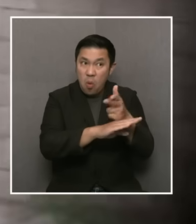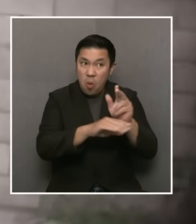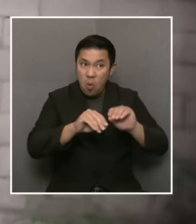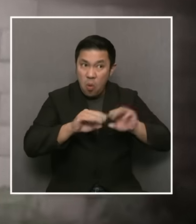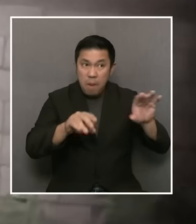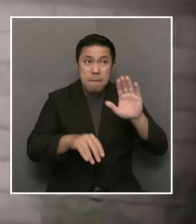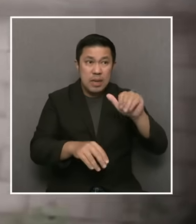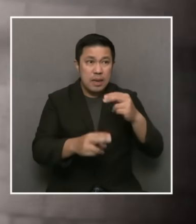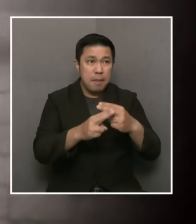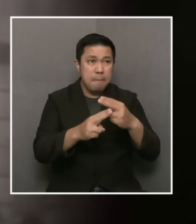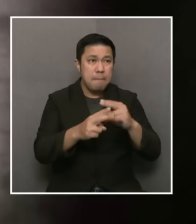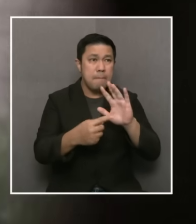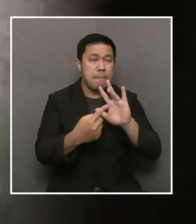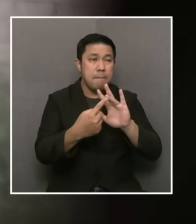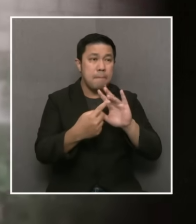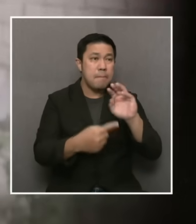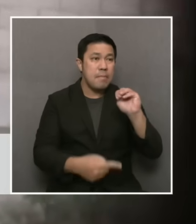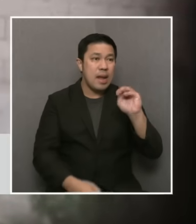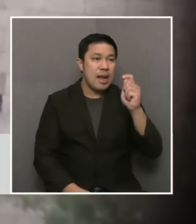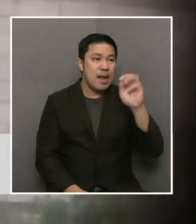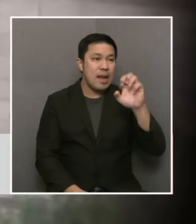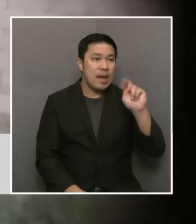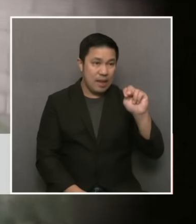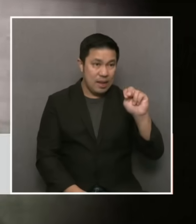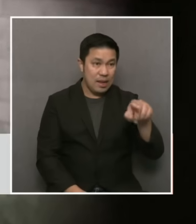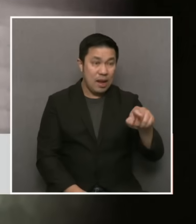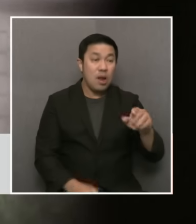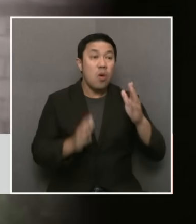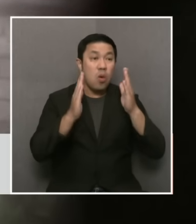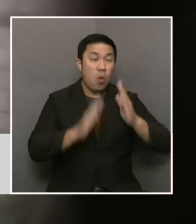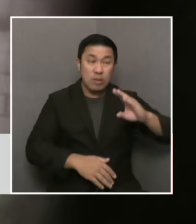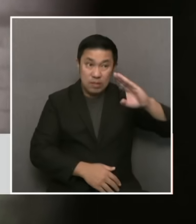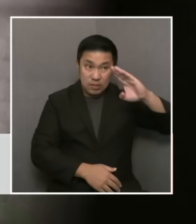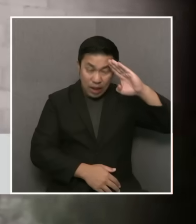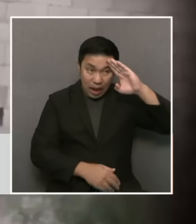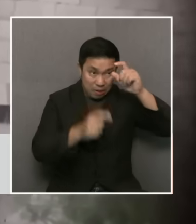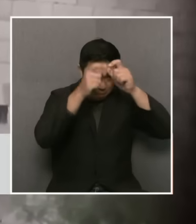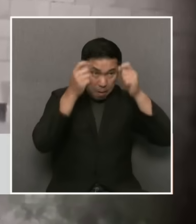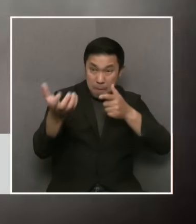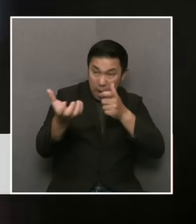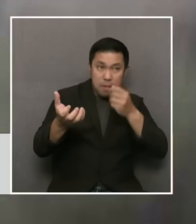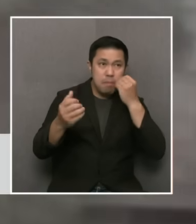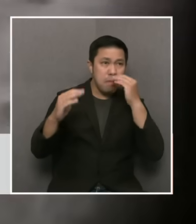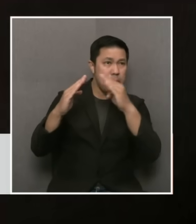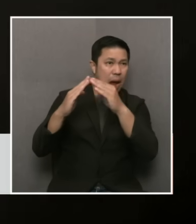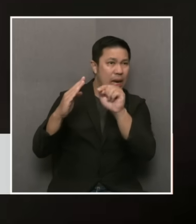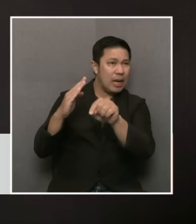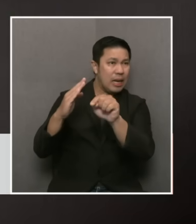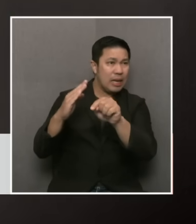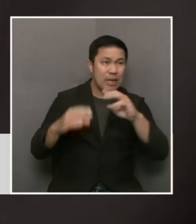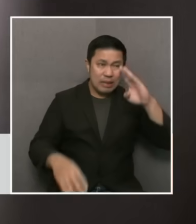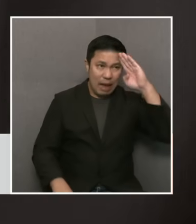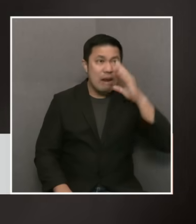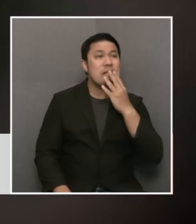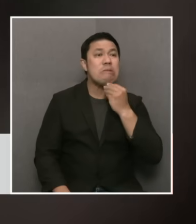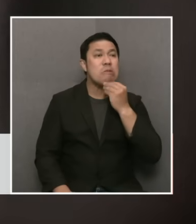องเบอิตฮานาวในฉนวนกาซาซึ่งเป็นภาพที่นักรบฮามาสยิงใส่บ้านหลังหนึ่งค่ะทหารอิสราเ